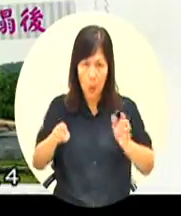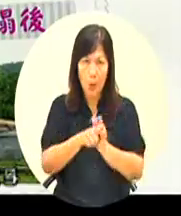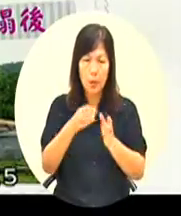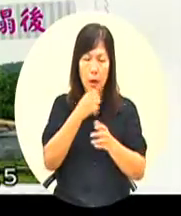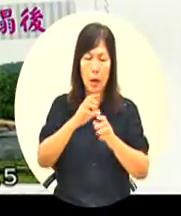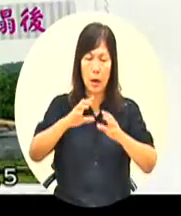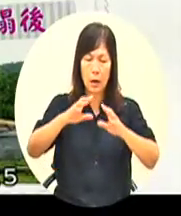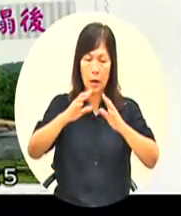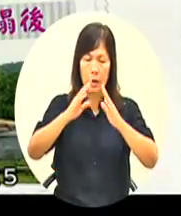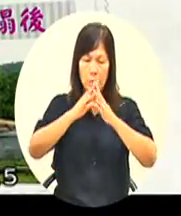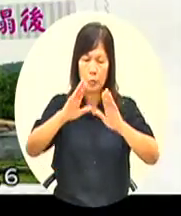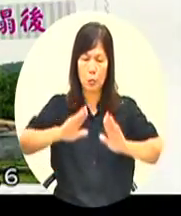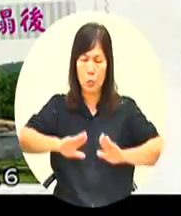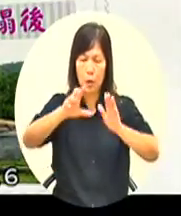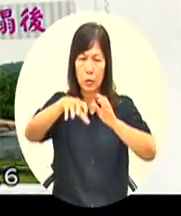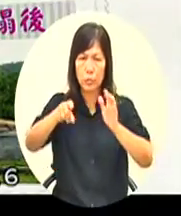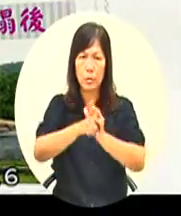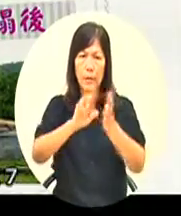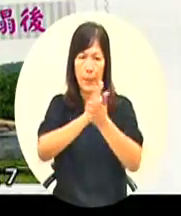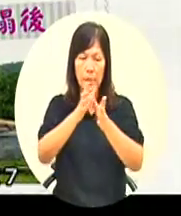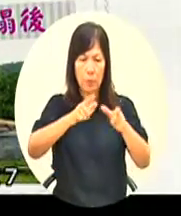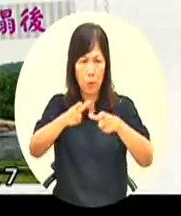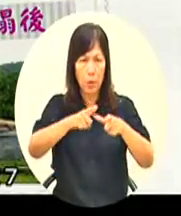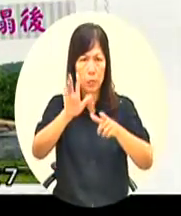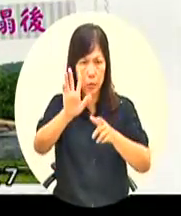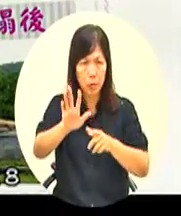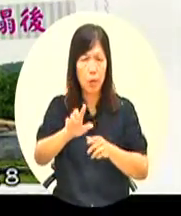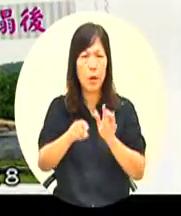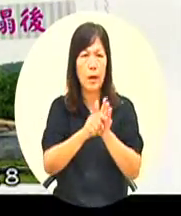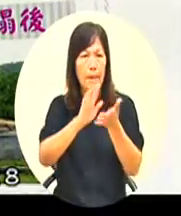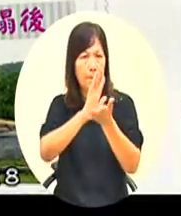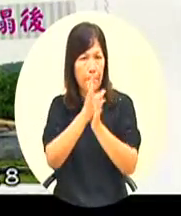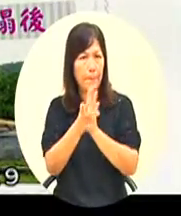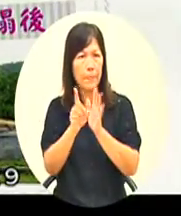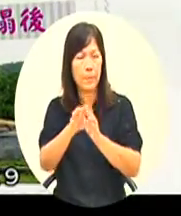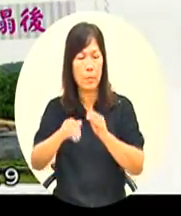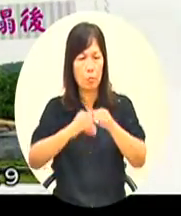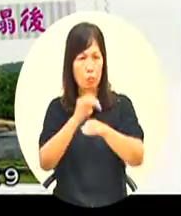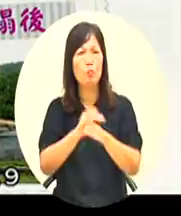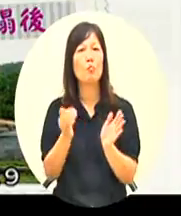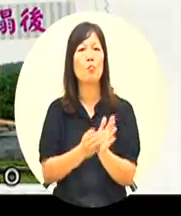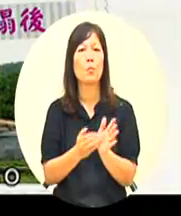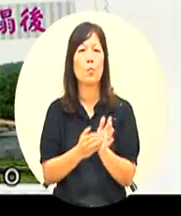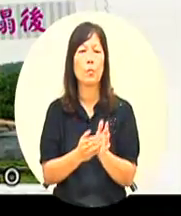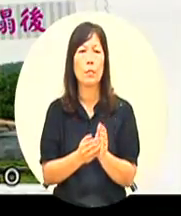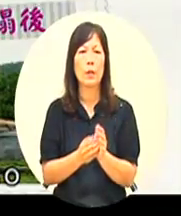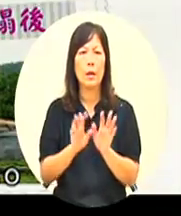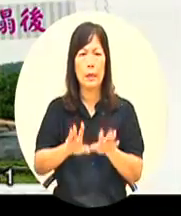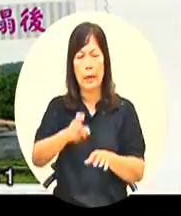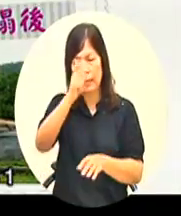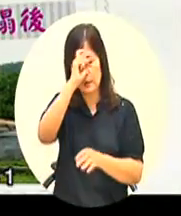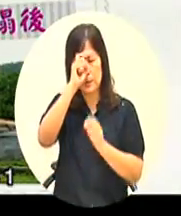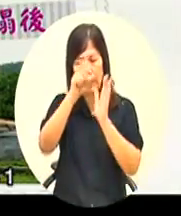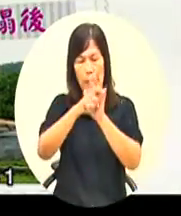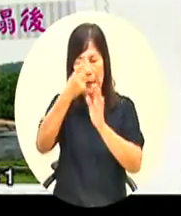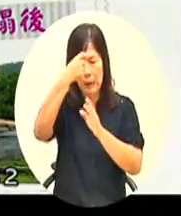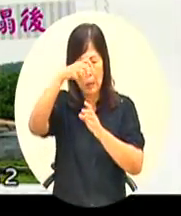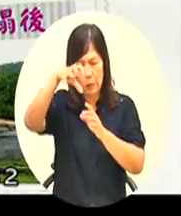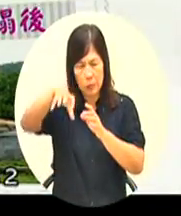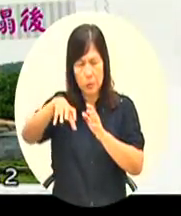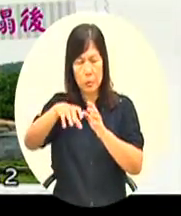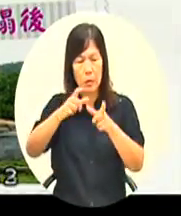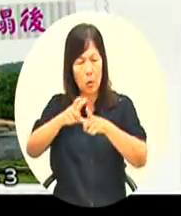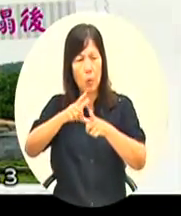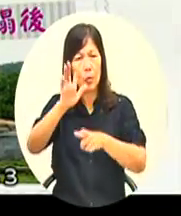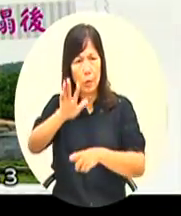它框成了一个公园绿地，然后也变更成了，现在我们期待就是设一个古迹公园出来。那早